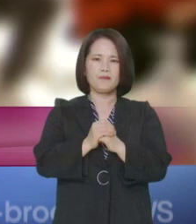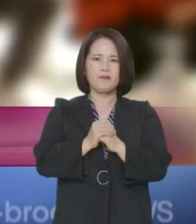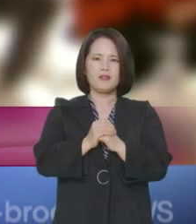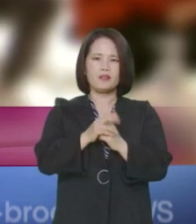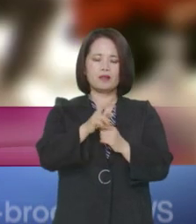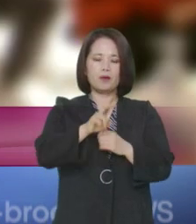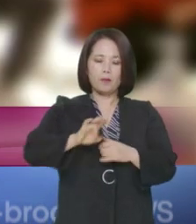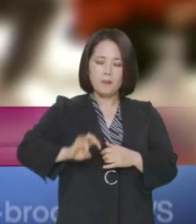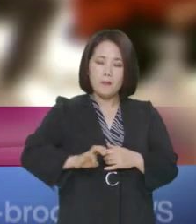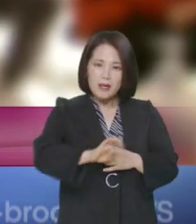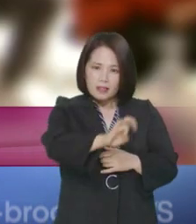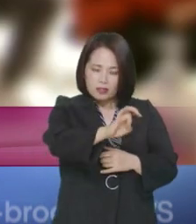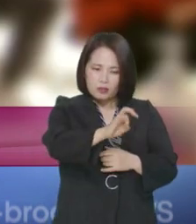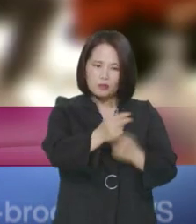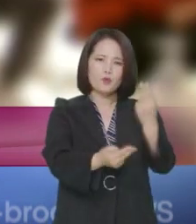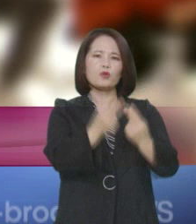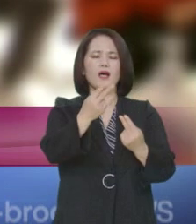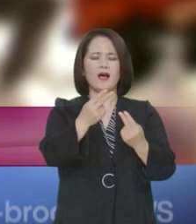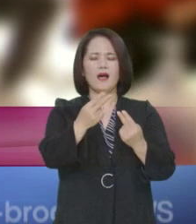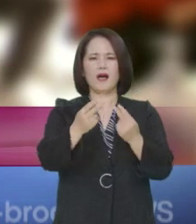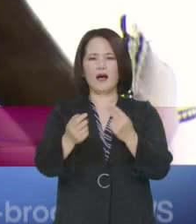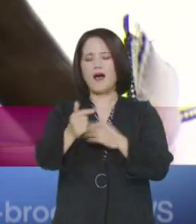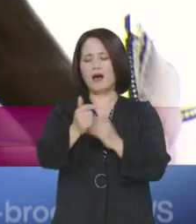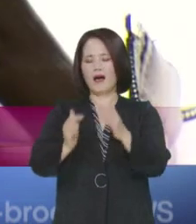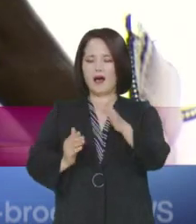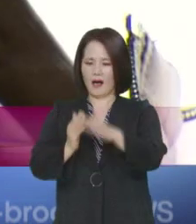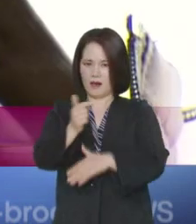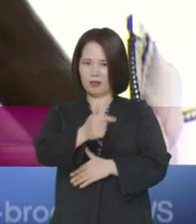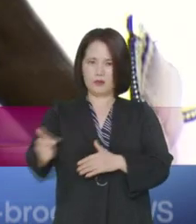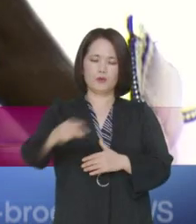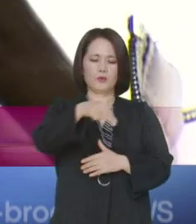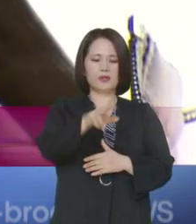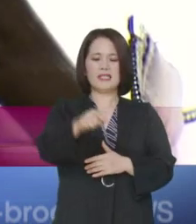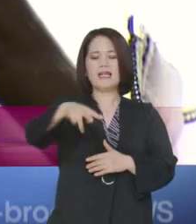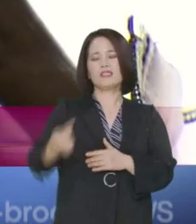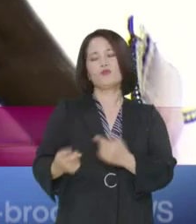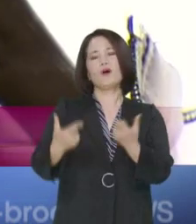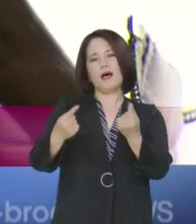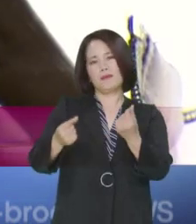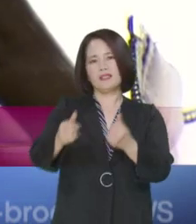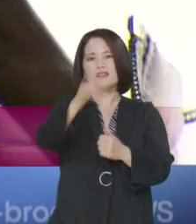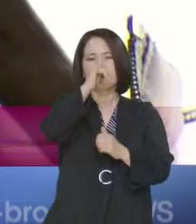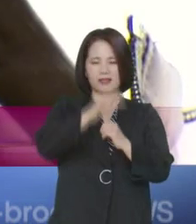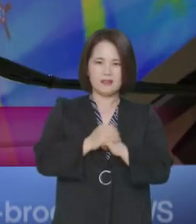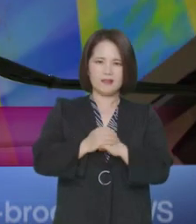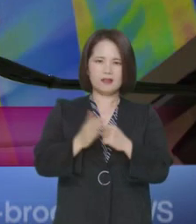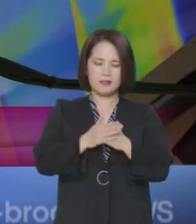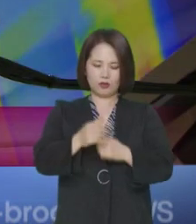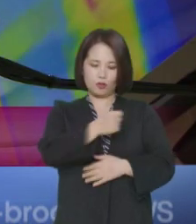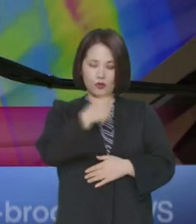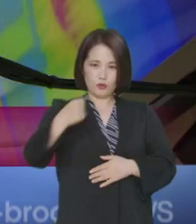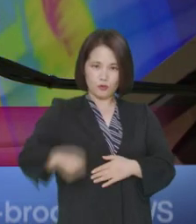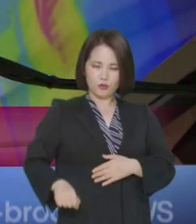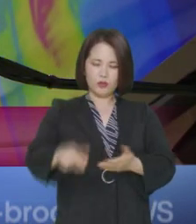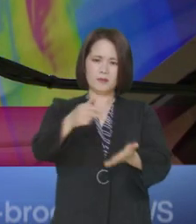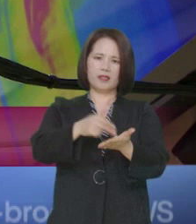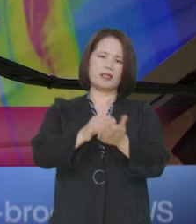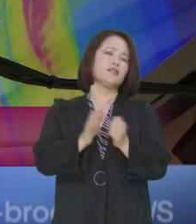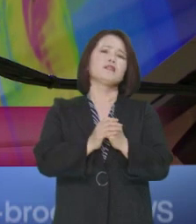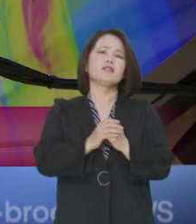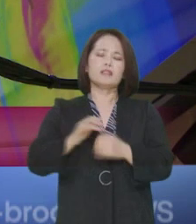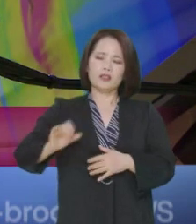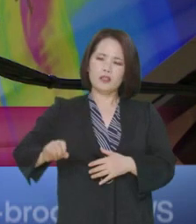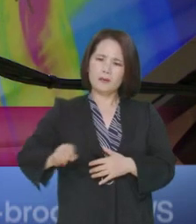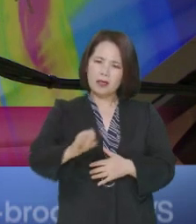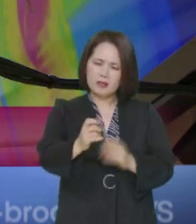메리스 보다는 그도 푼수 치고 싸 수아 좀비 탑니다 그러다 보니까 증후 내에서 그 현재 힘 정 코로나 바이러스가